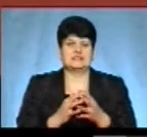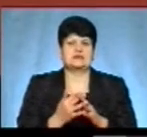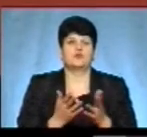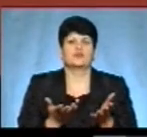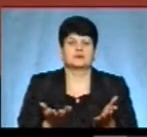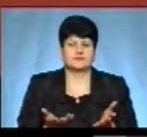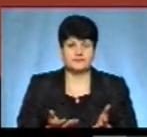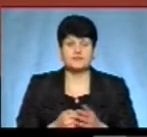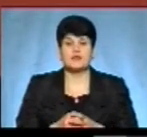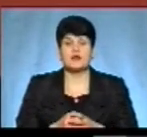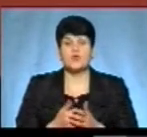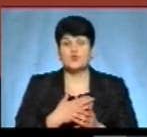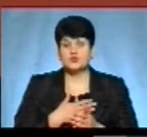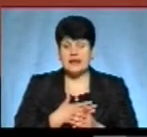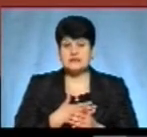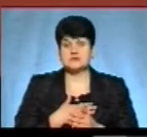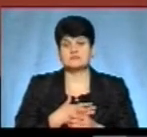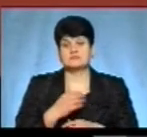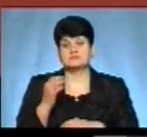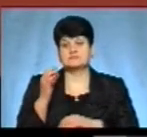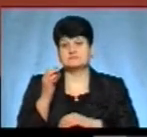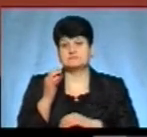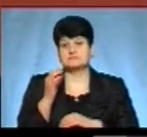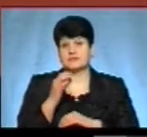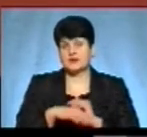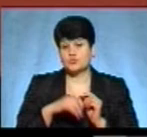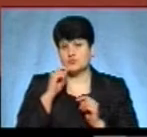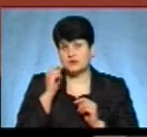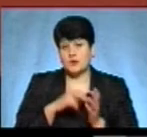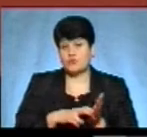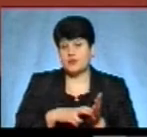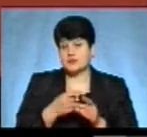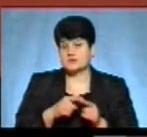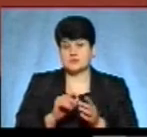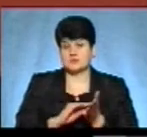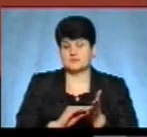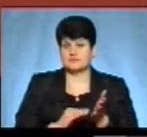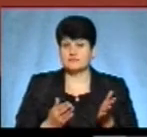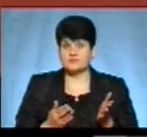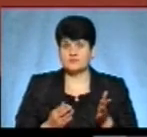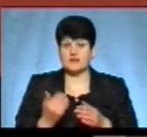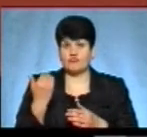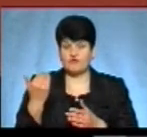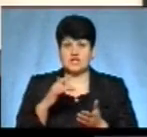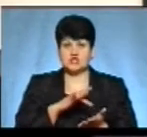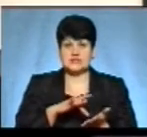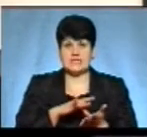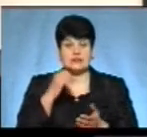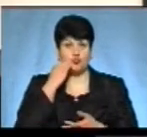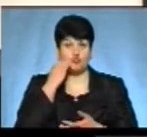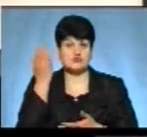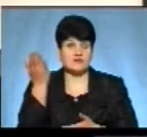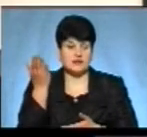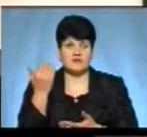пункту. У нас на Заході і в центрі чомусь вони бояться це визнати. Вибачте, ваш центр в Москві,